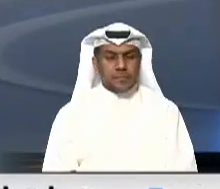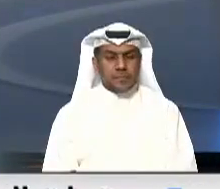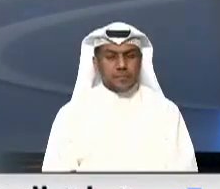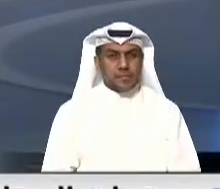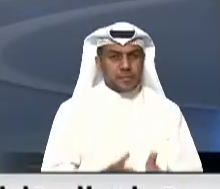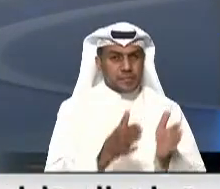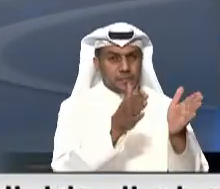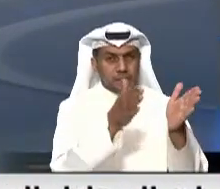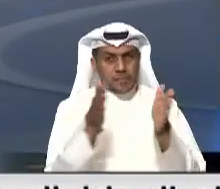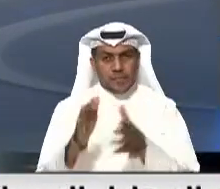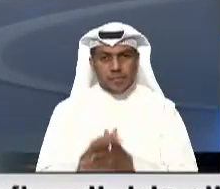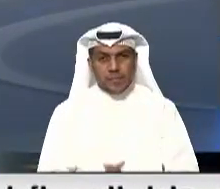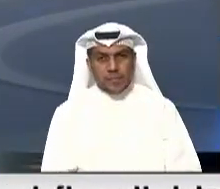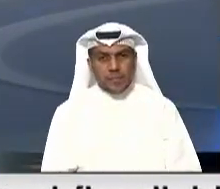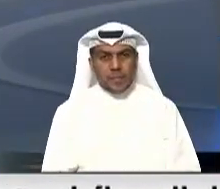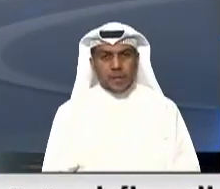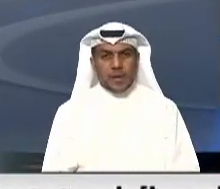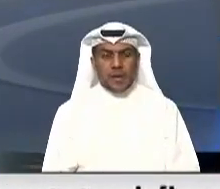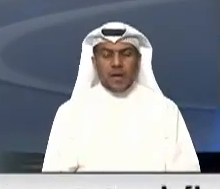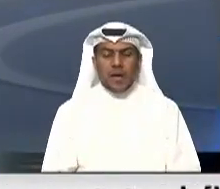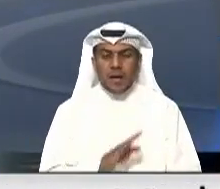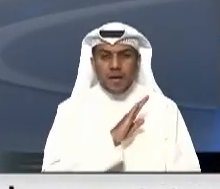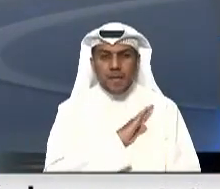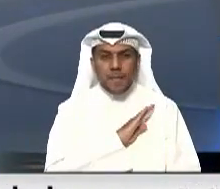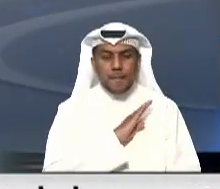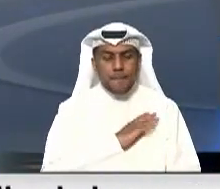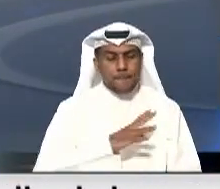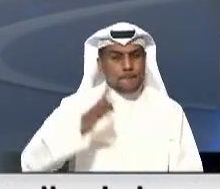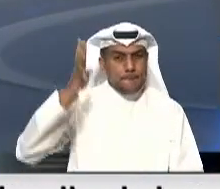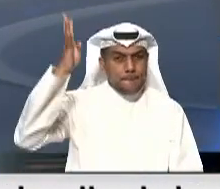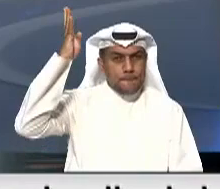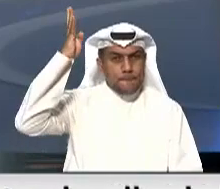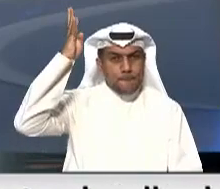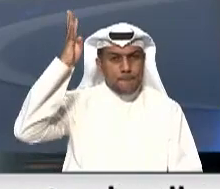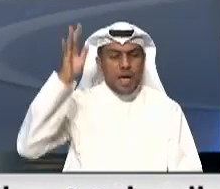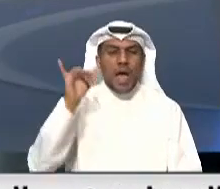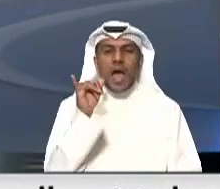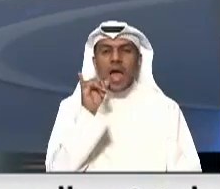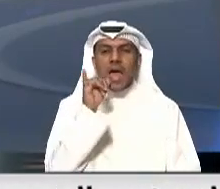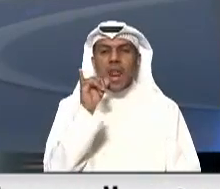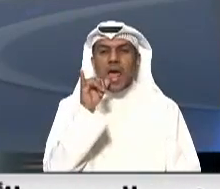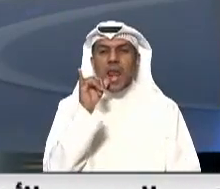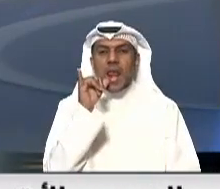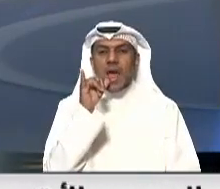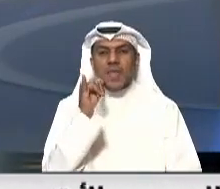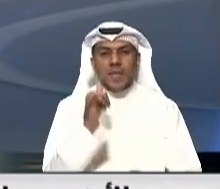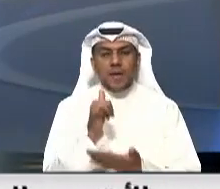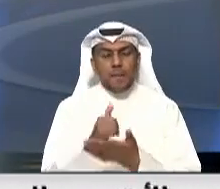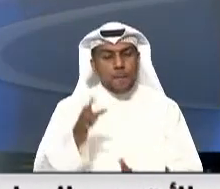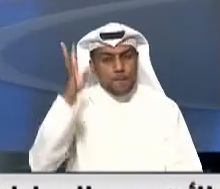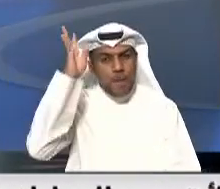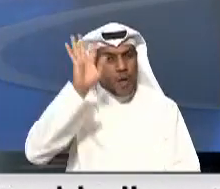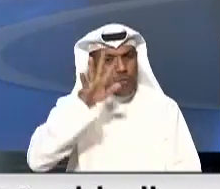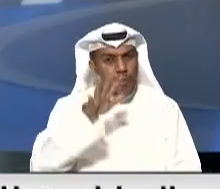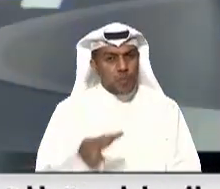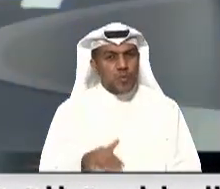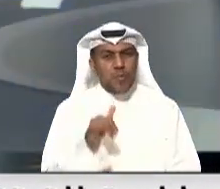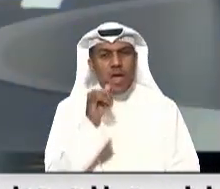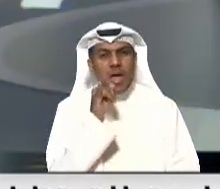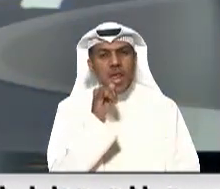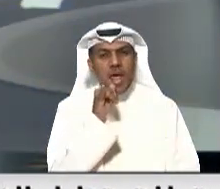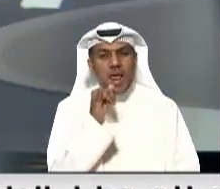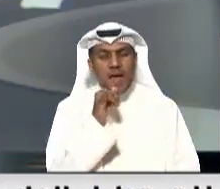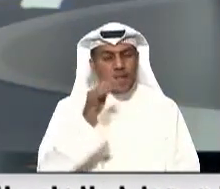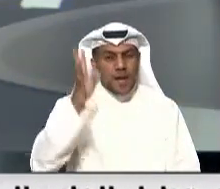كرمت الأكاديمية الملكية العسكرية البريطانية ساند هيرس بحضور الملك تشارلز الثالث ملك المملكة